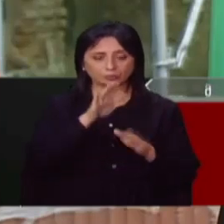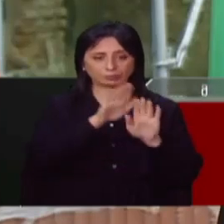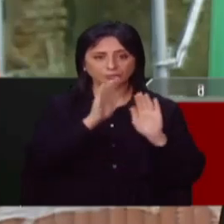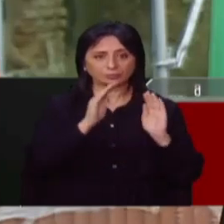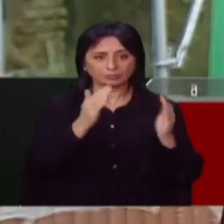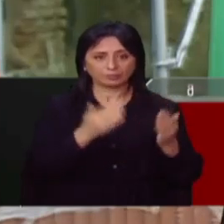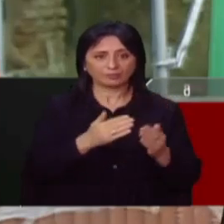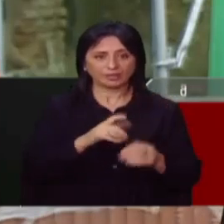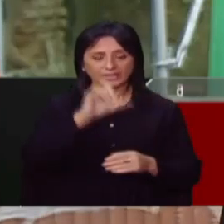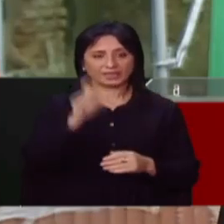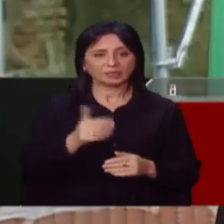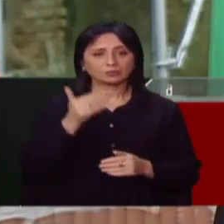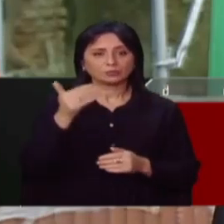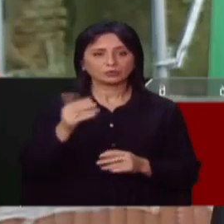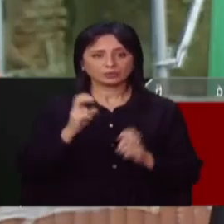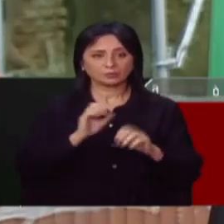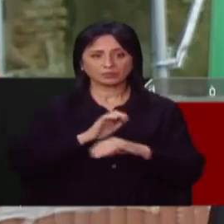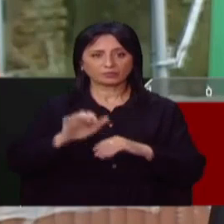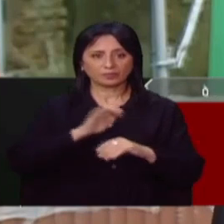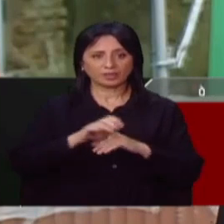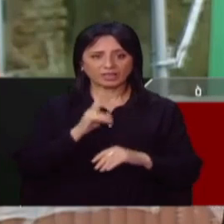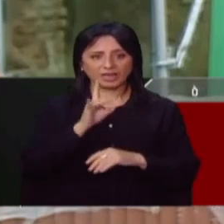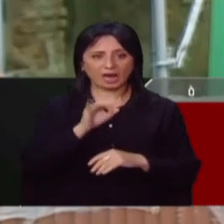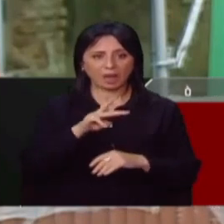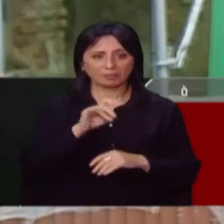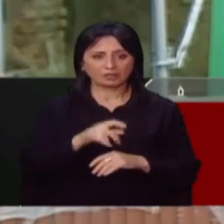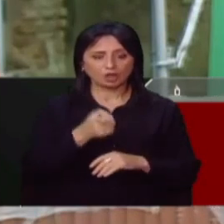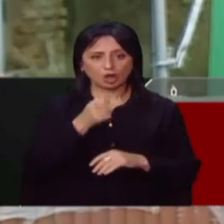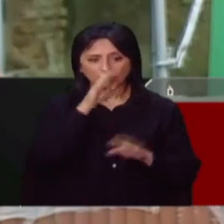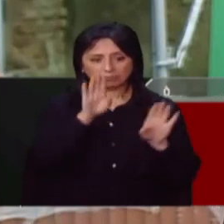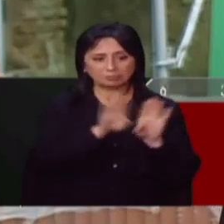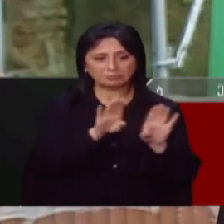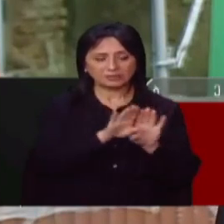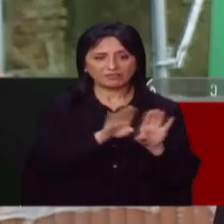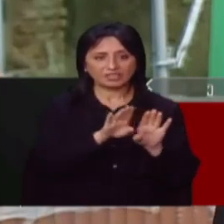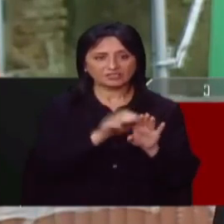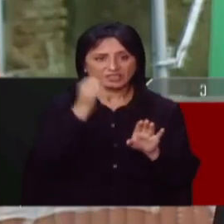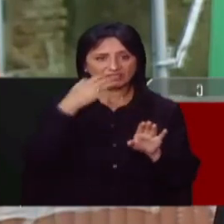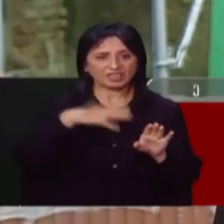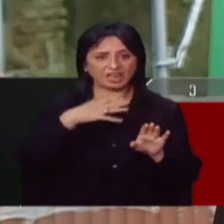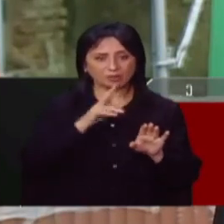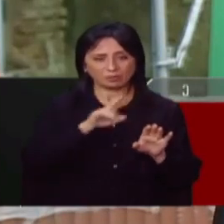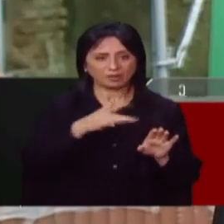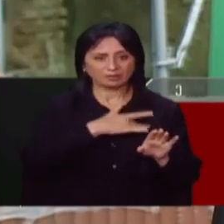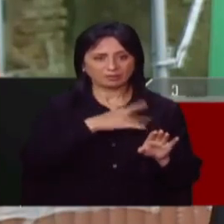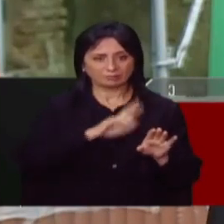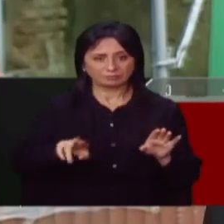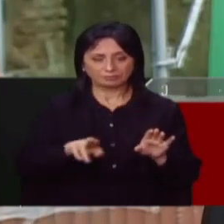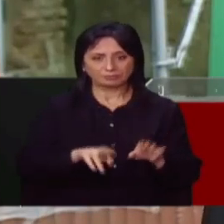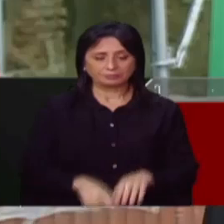ასევე იტალიური წარმოშობის კრამიტი, რომელიც ოდნავ მიმსგავსებული არის ძველი ქართული